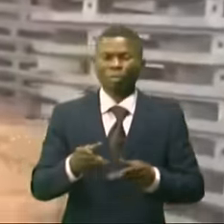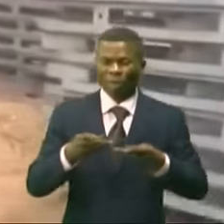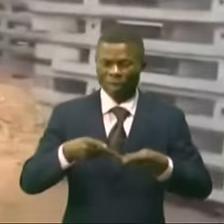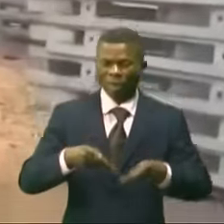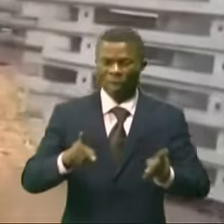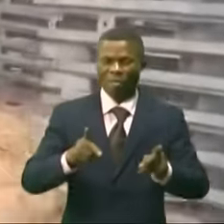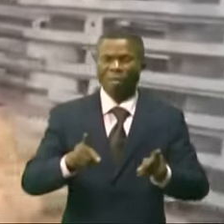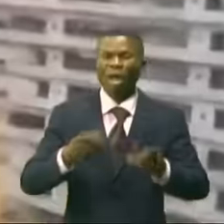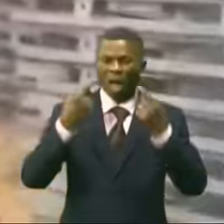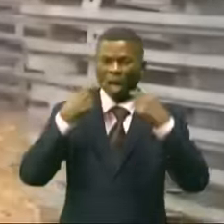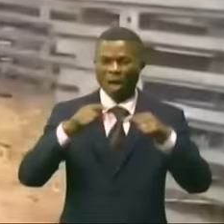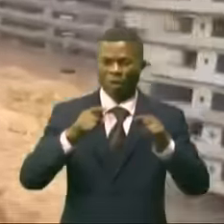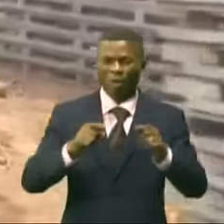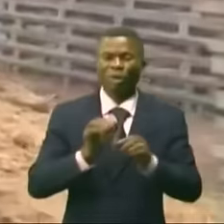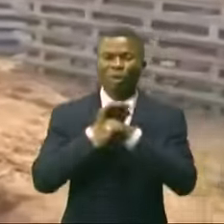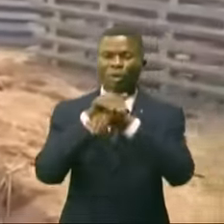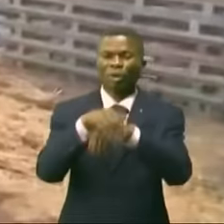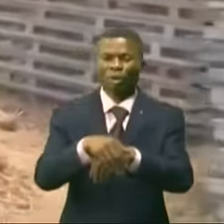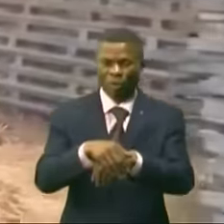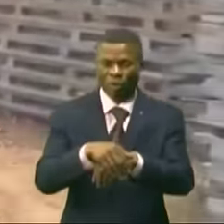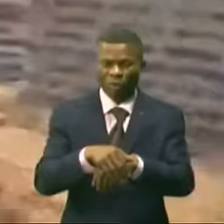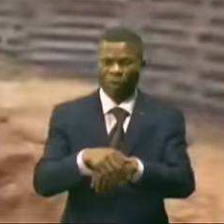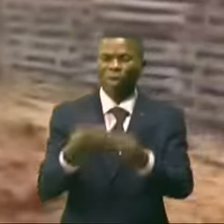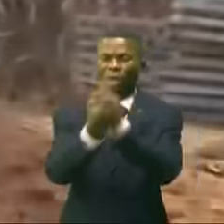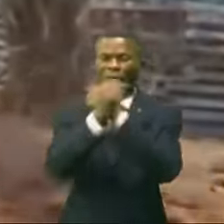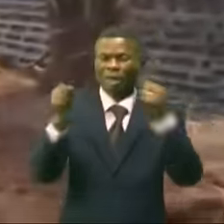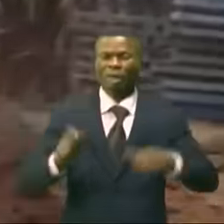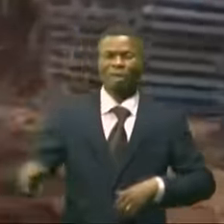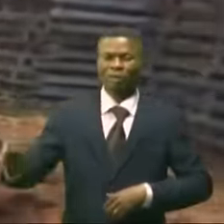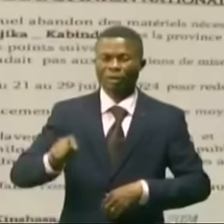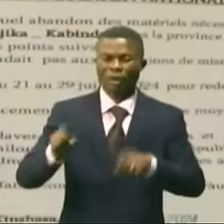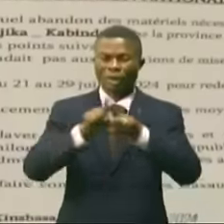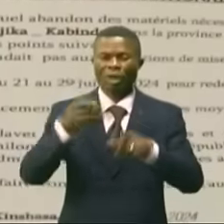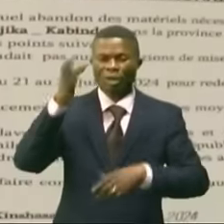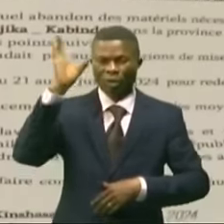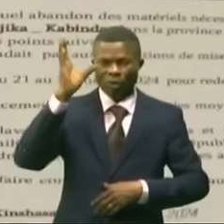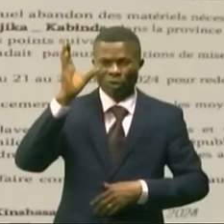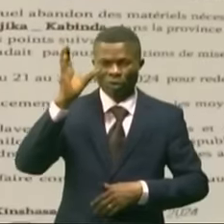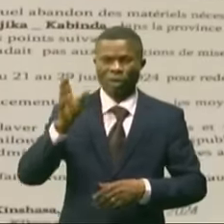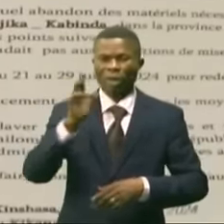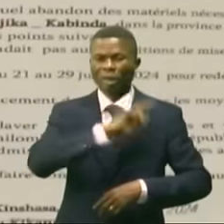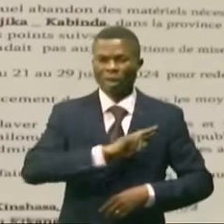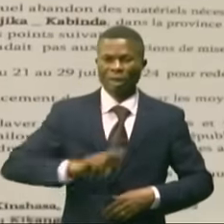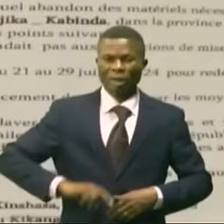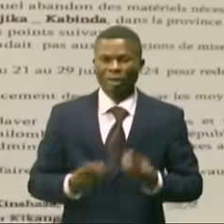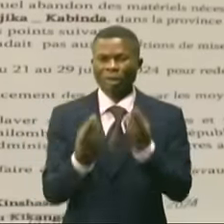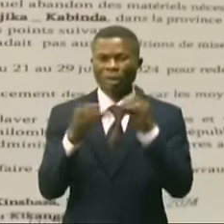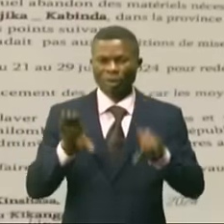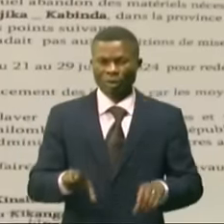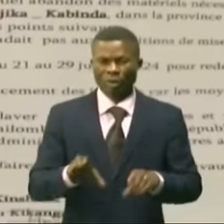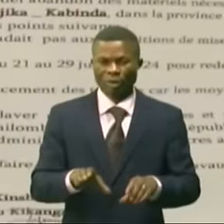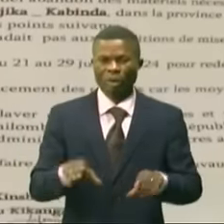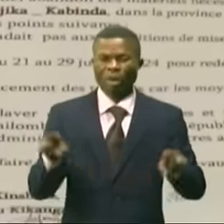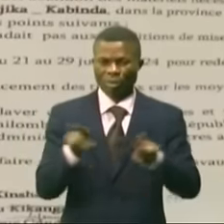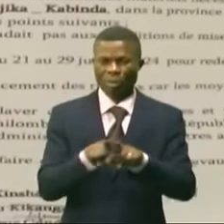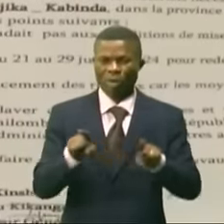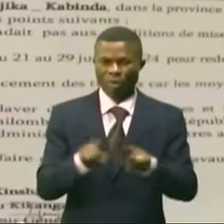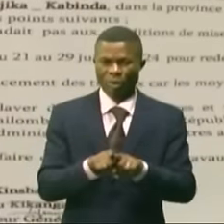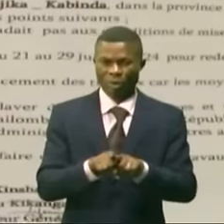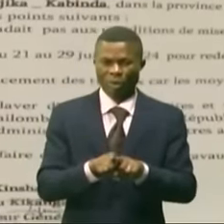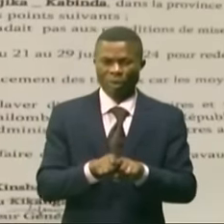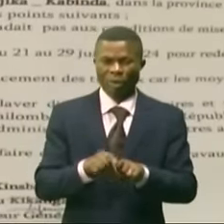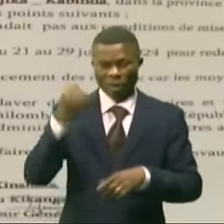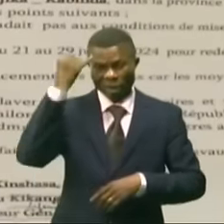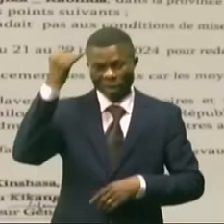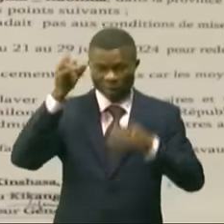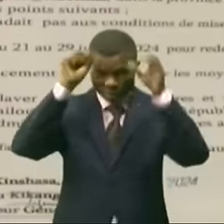rappelle également son engagement à désenclaver les territoires et villages de la République démocratique du Congo conformément au directive